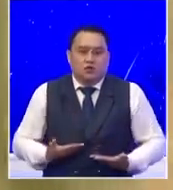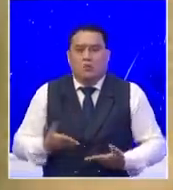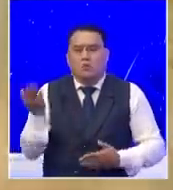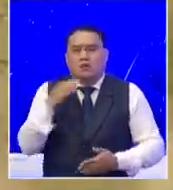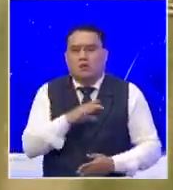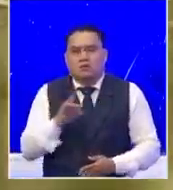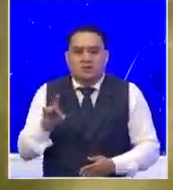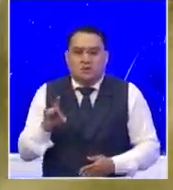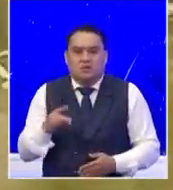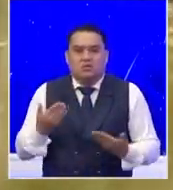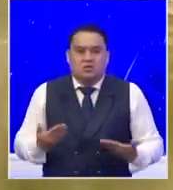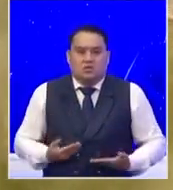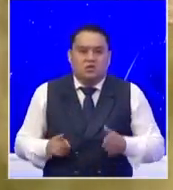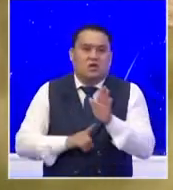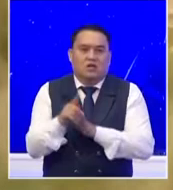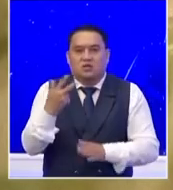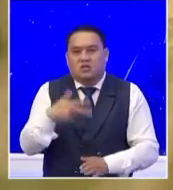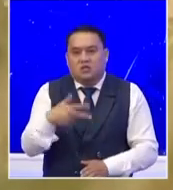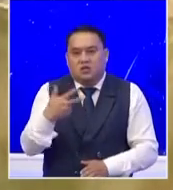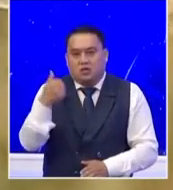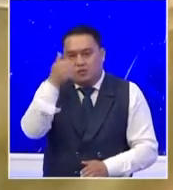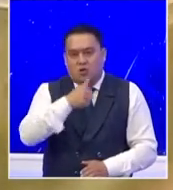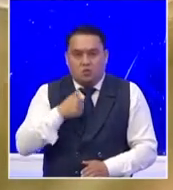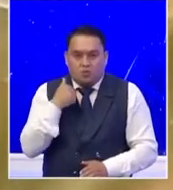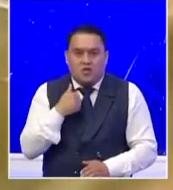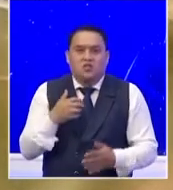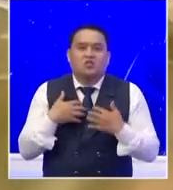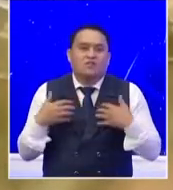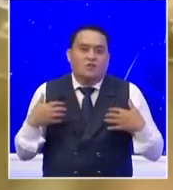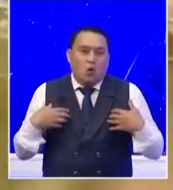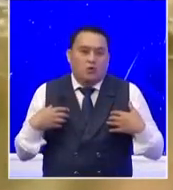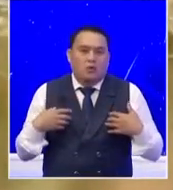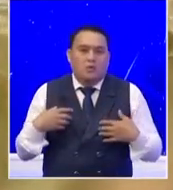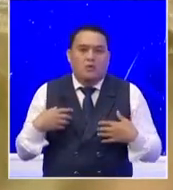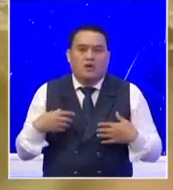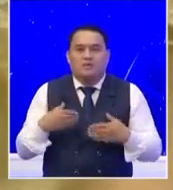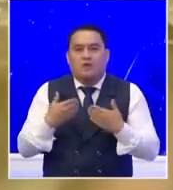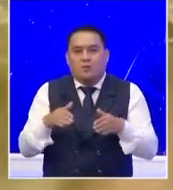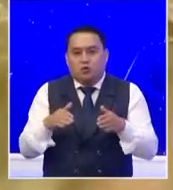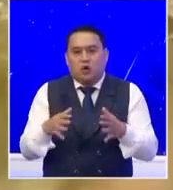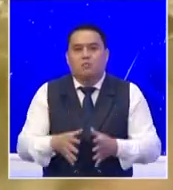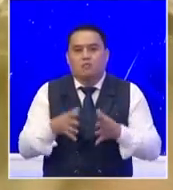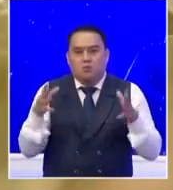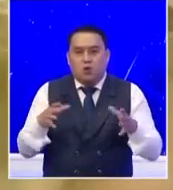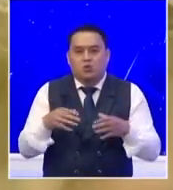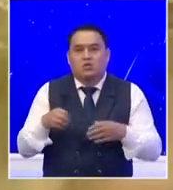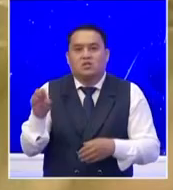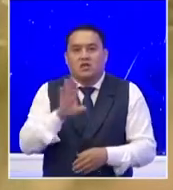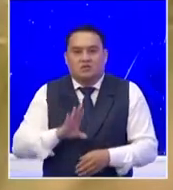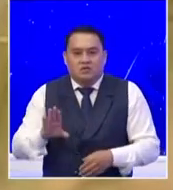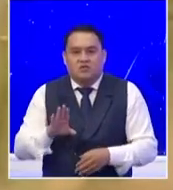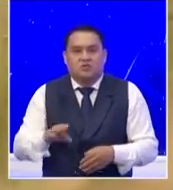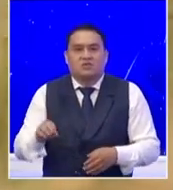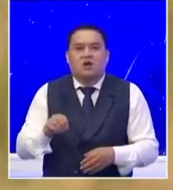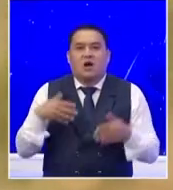бывшего СССР акклиматизация началась в 1933 году. Зверьков неоднократно выпускали большими партиями в европейские